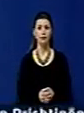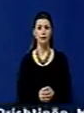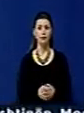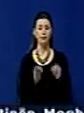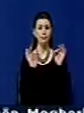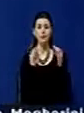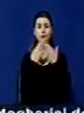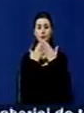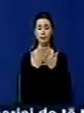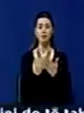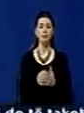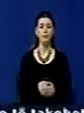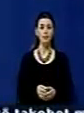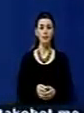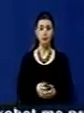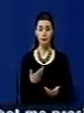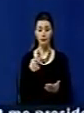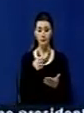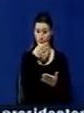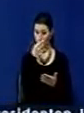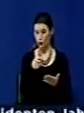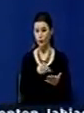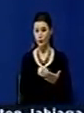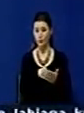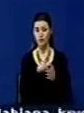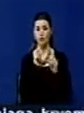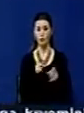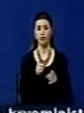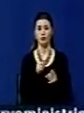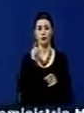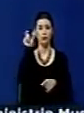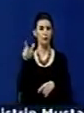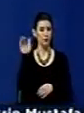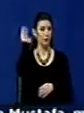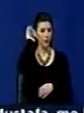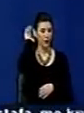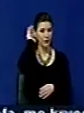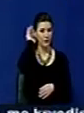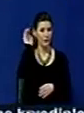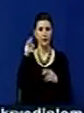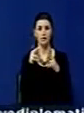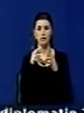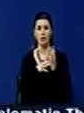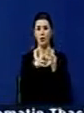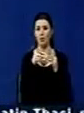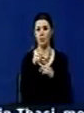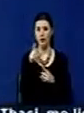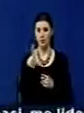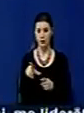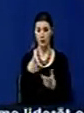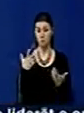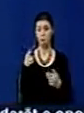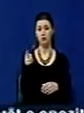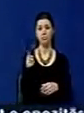Ok, falënderit. Në fakt, kjo pyetje do duhet i drejtohet ministrit të administrimit pushtetit lokal, po i cili ka